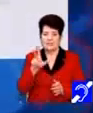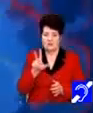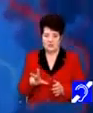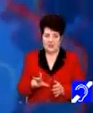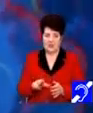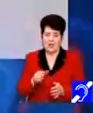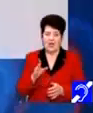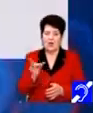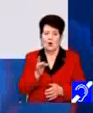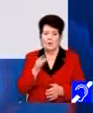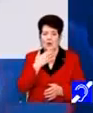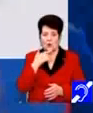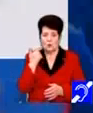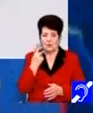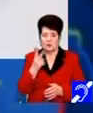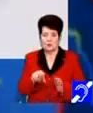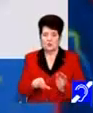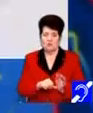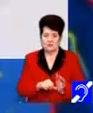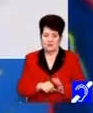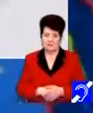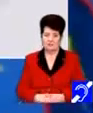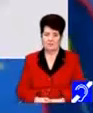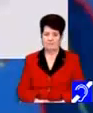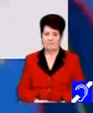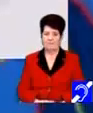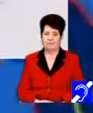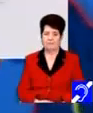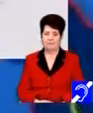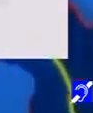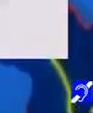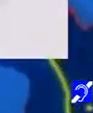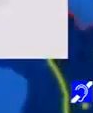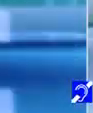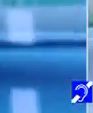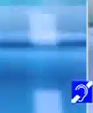63 de bani. Rubla rusească rămâne la 26 de bani.